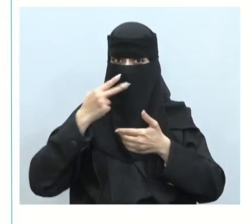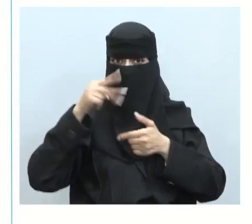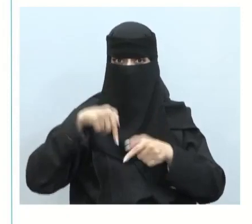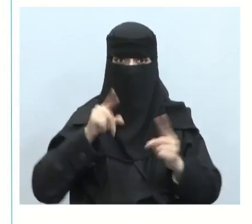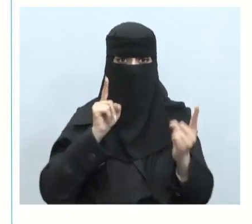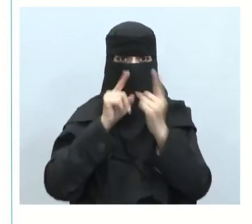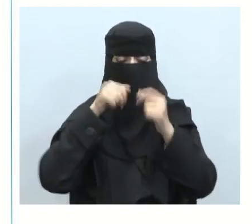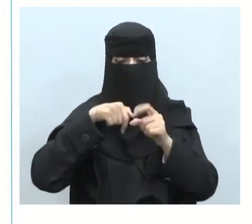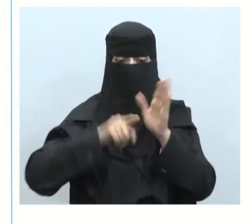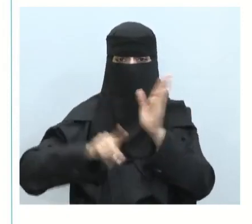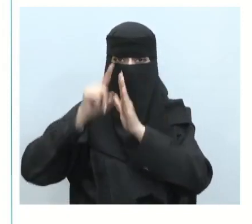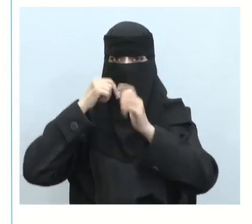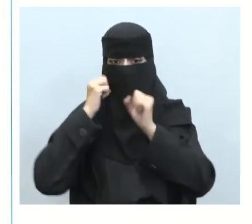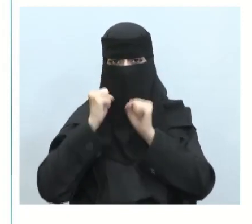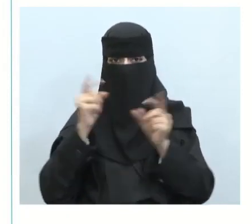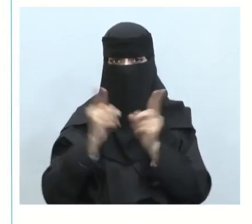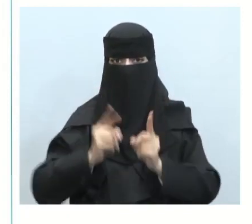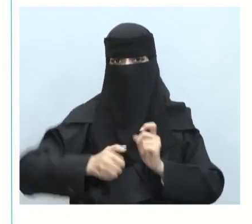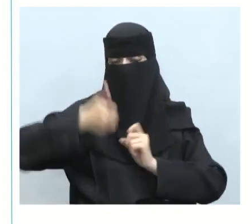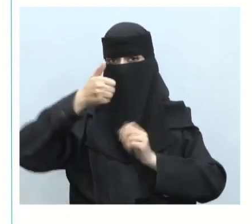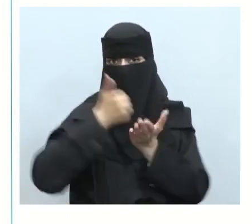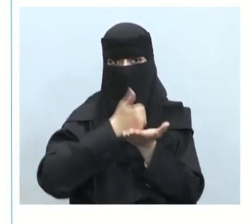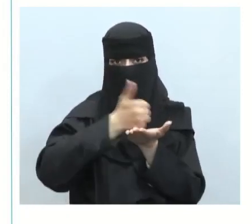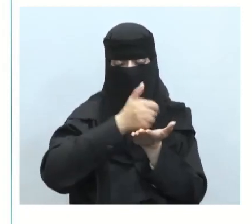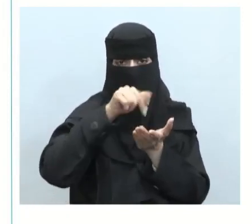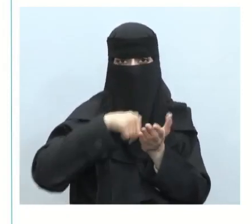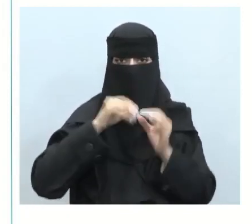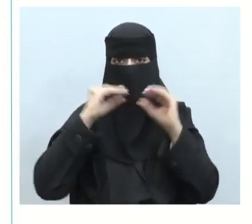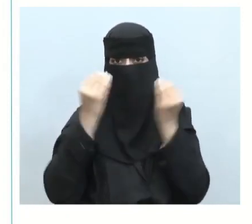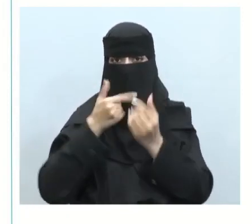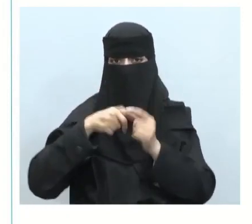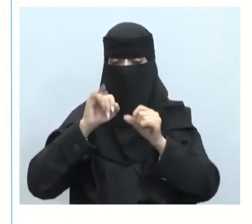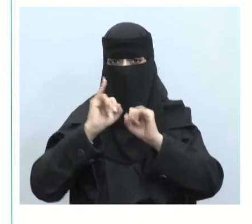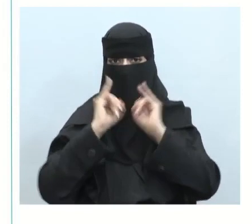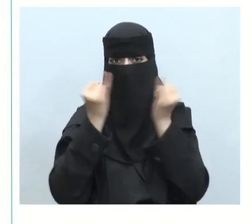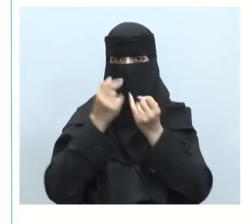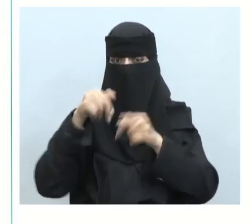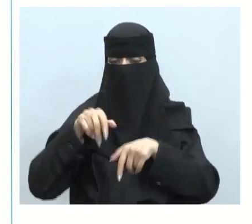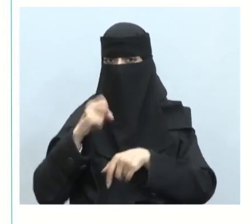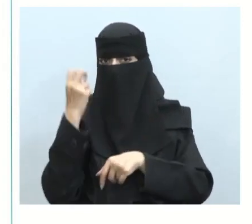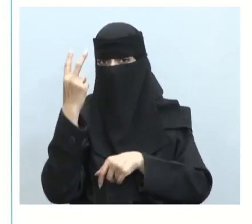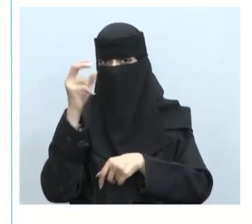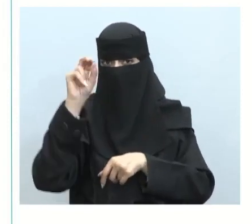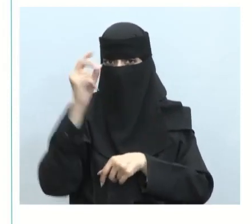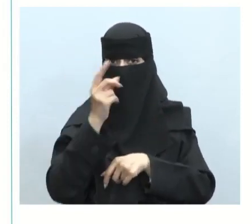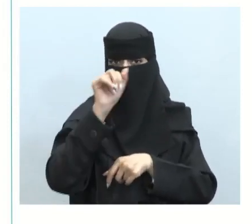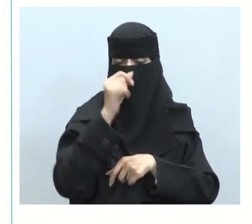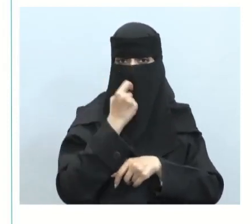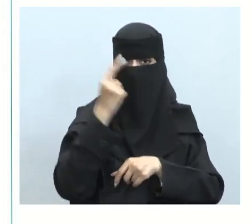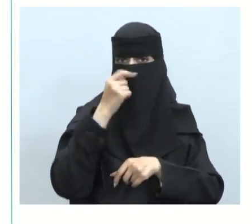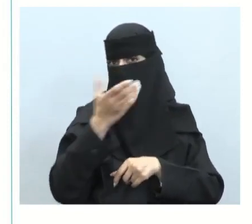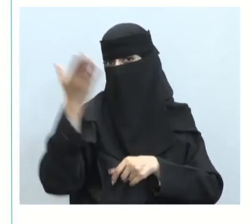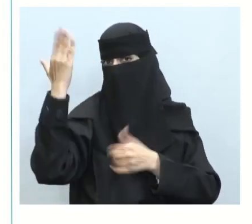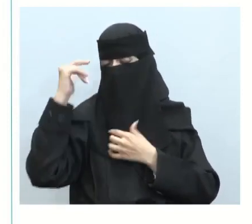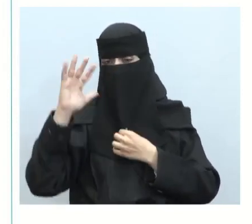قاده منظمات الاعمال صعوبه في تحديد افضل الاساليب لاداره المنظمات نحو قرنين من الزمن بمعنى في القرون